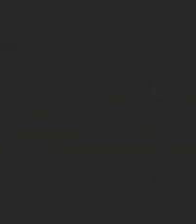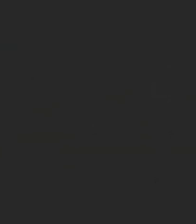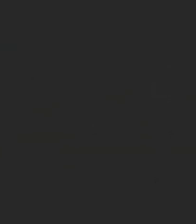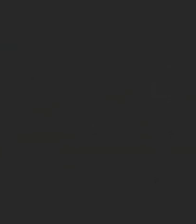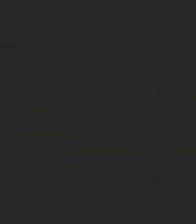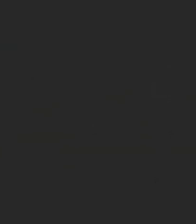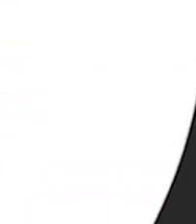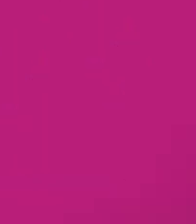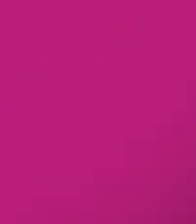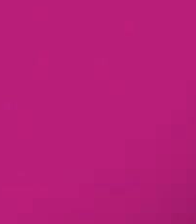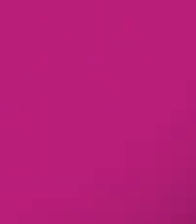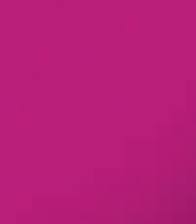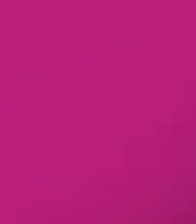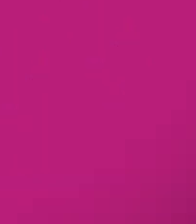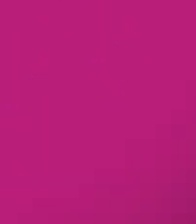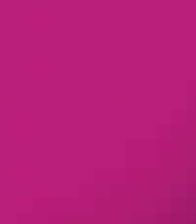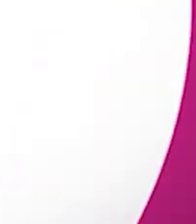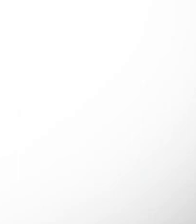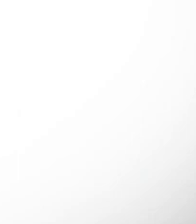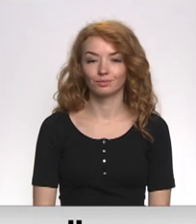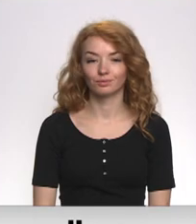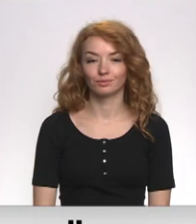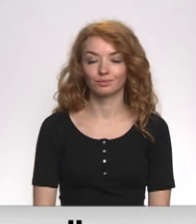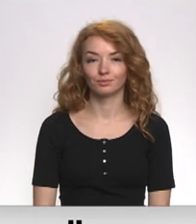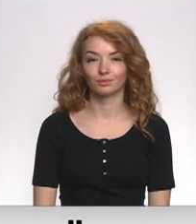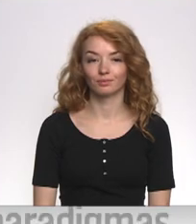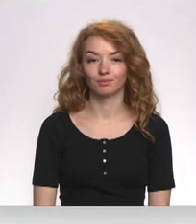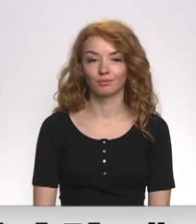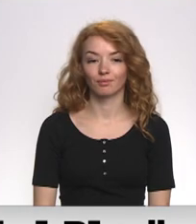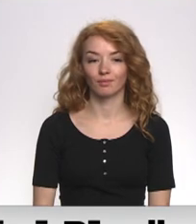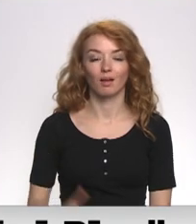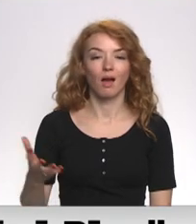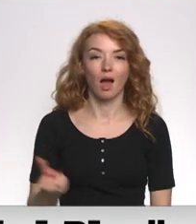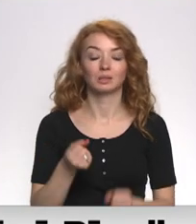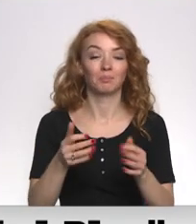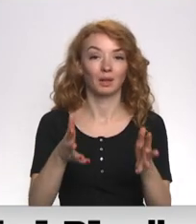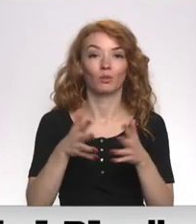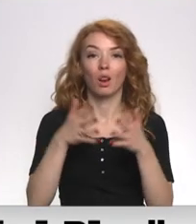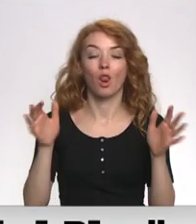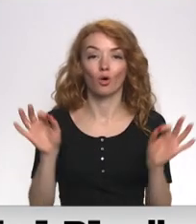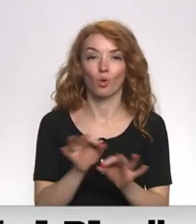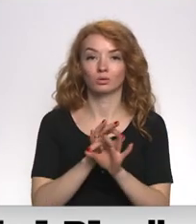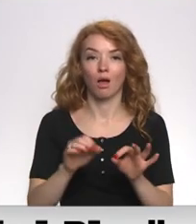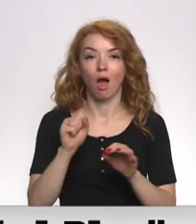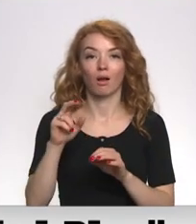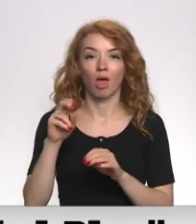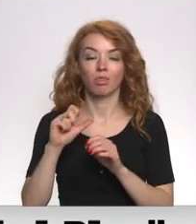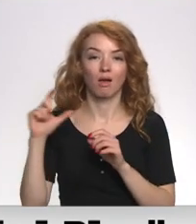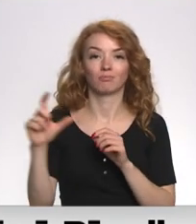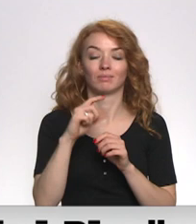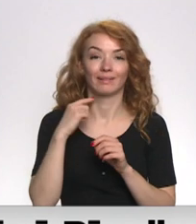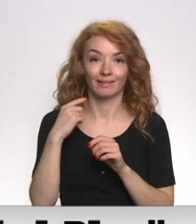Re, viss ēters ir te! Ar muzikāli spilgtu lielu koncertu Arēnā Rīga vakar